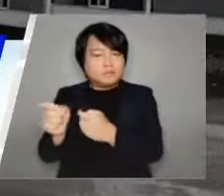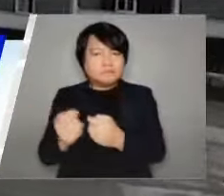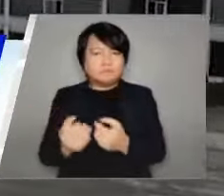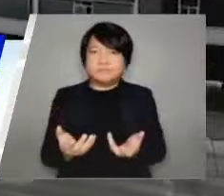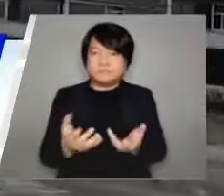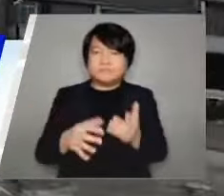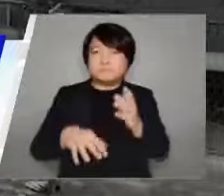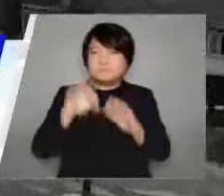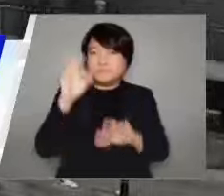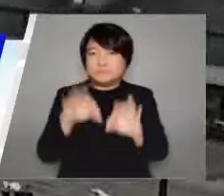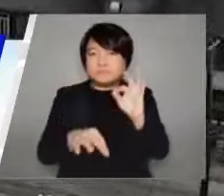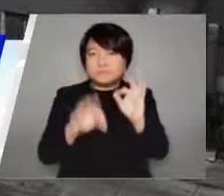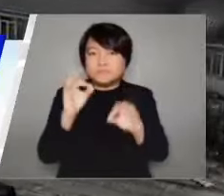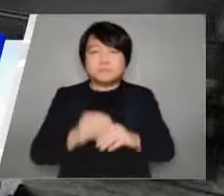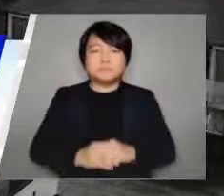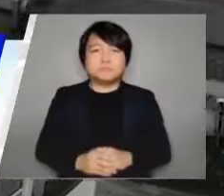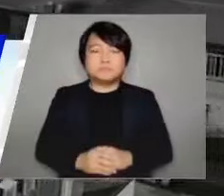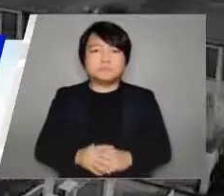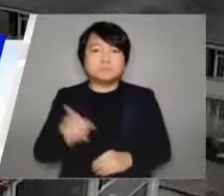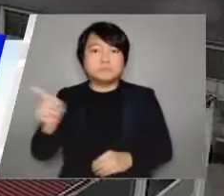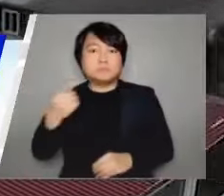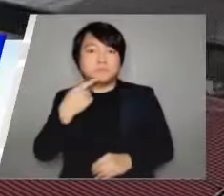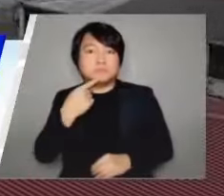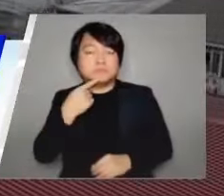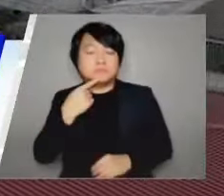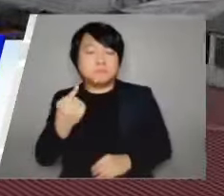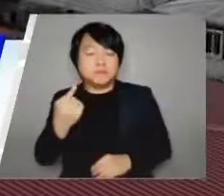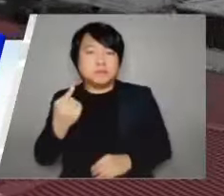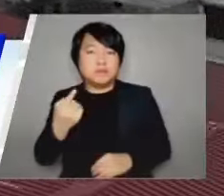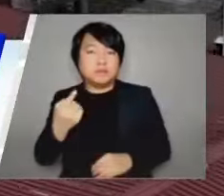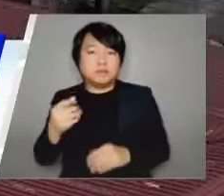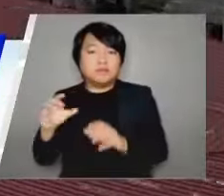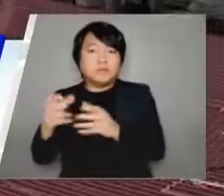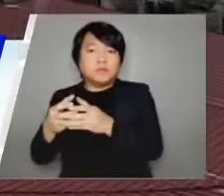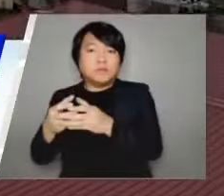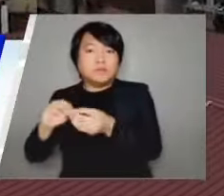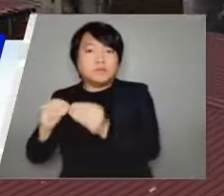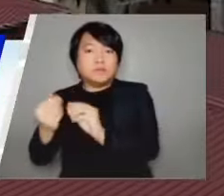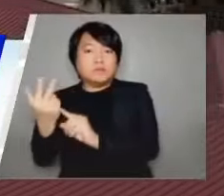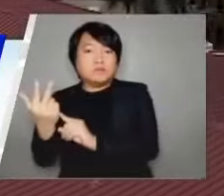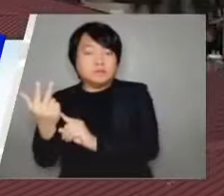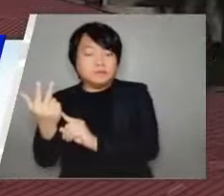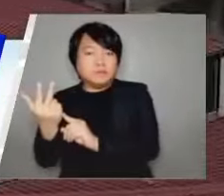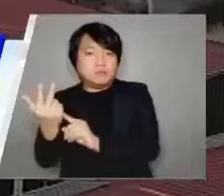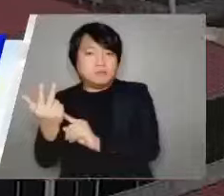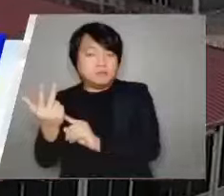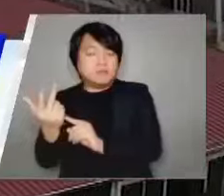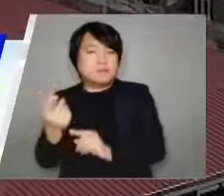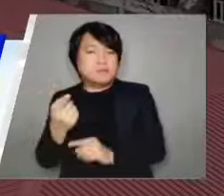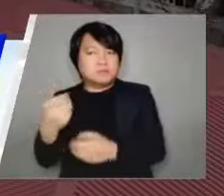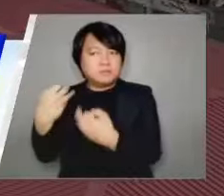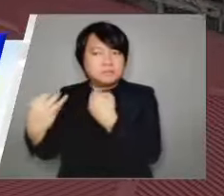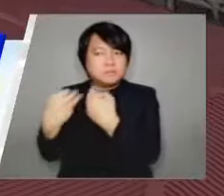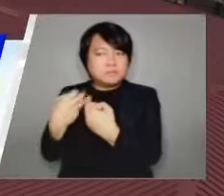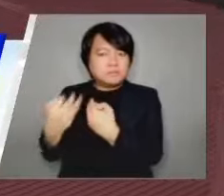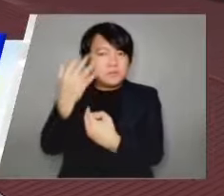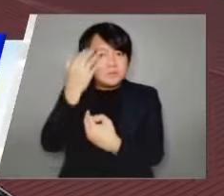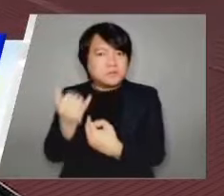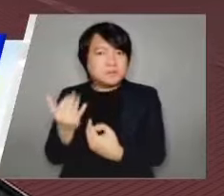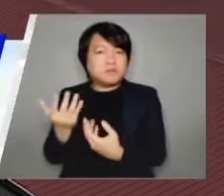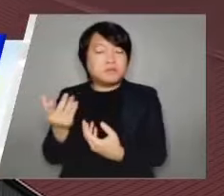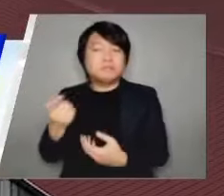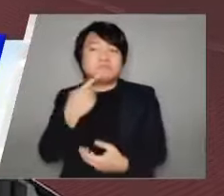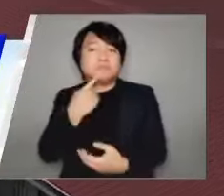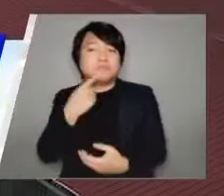Dinepensahan naman ng Regional Highway Patrol Unit 3 ang pagbibigay nila ng Certificate of Recognition dahil sa naging kontribusyon ng kumpanya para